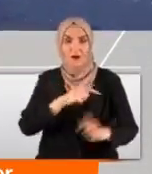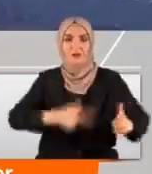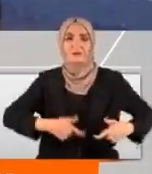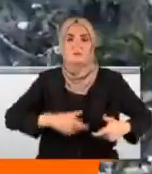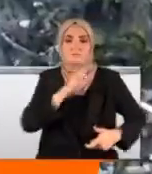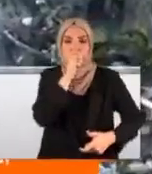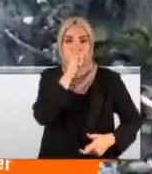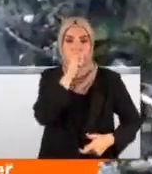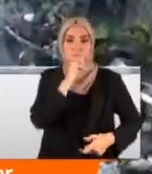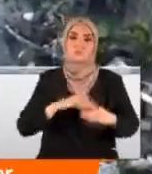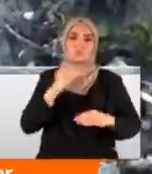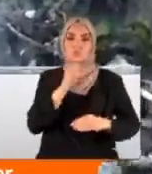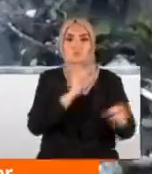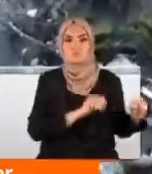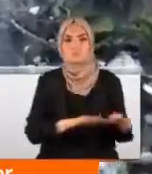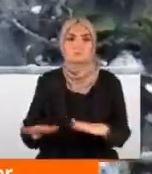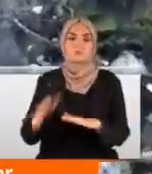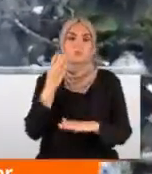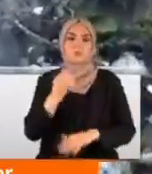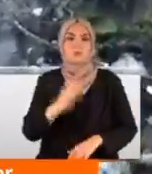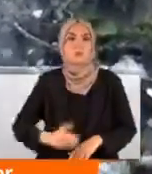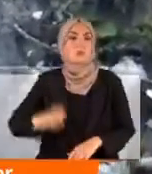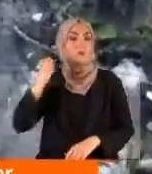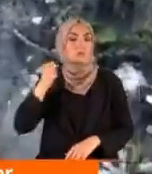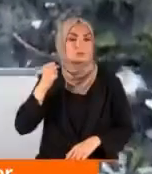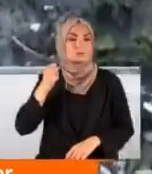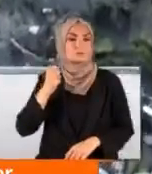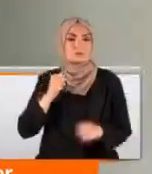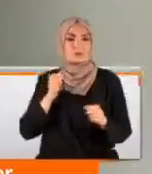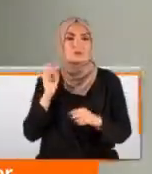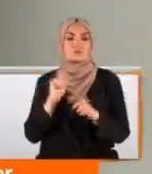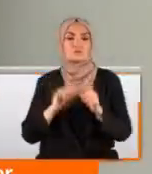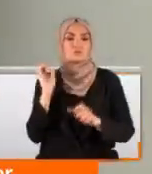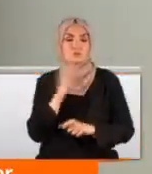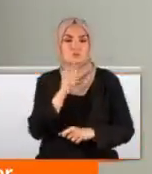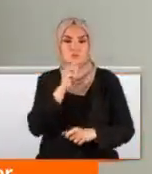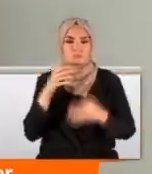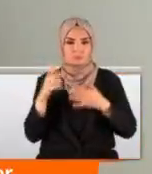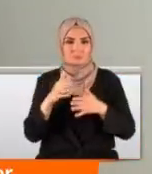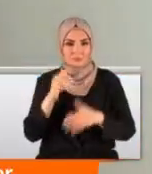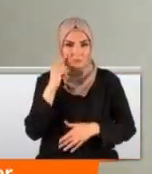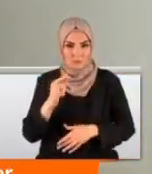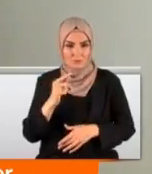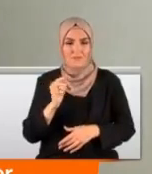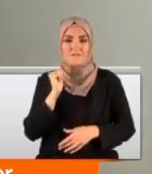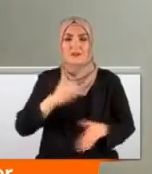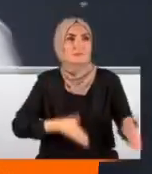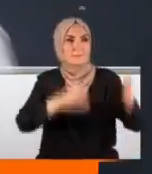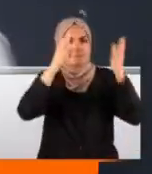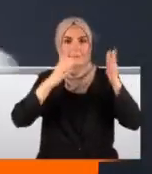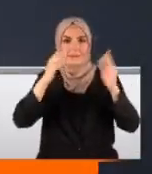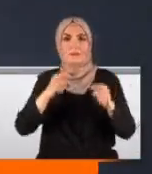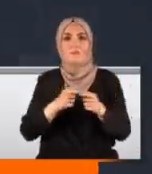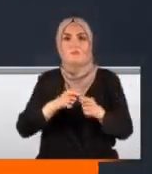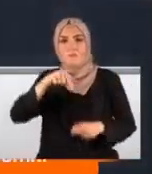su basıyor. Tonlarca atık suyun dökülmesiyle mahalledeki rögarlar tıkandı. Birçok binanın bodrum katını mavi renkli su bastı.